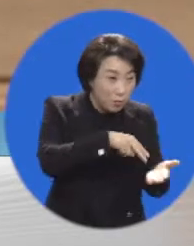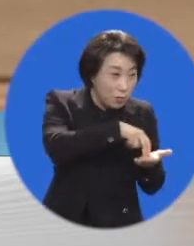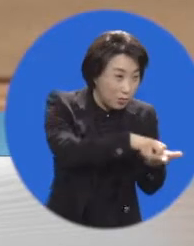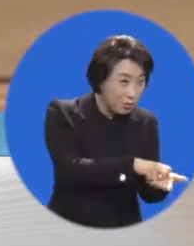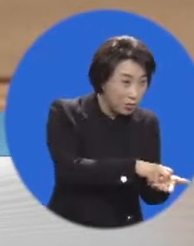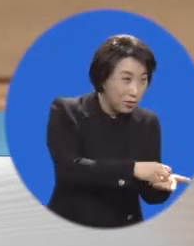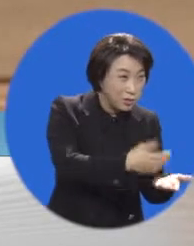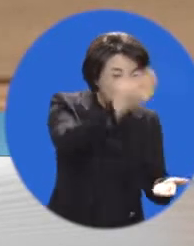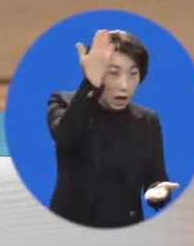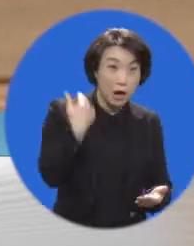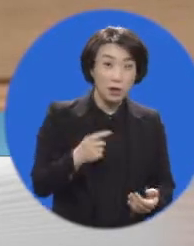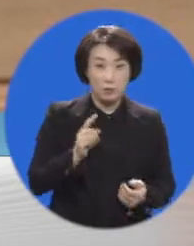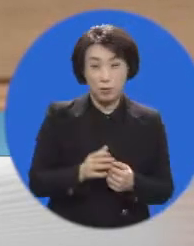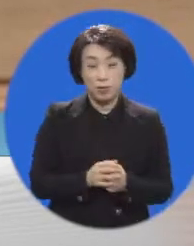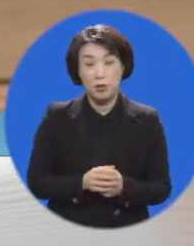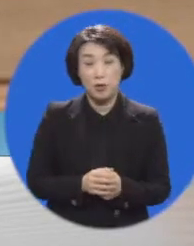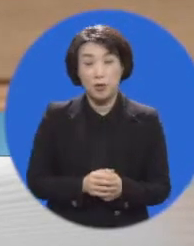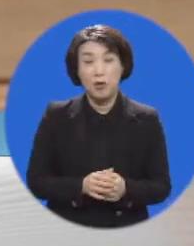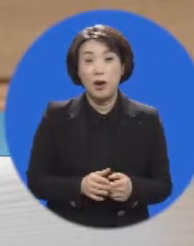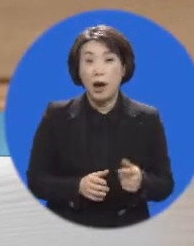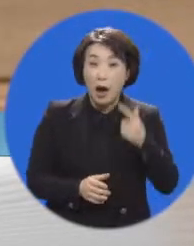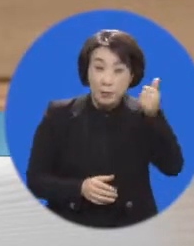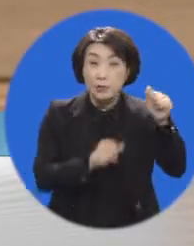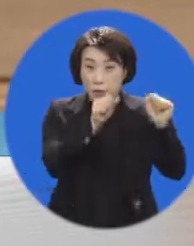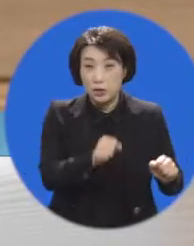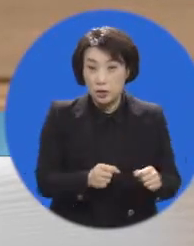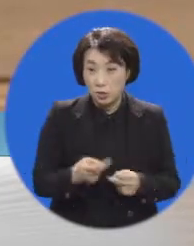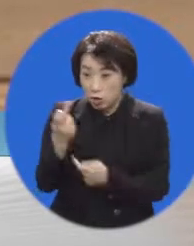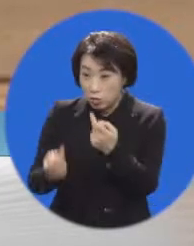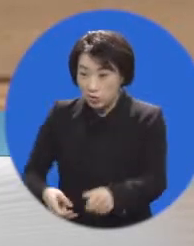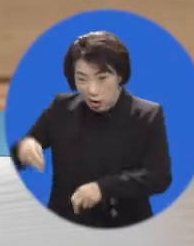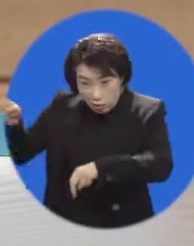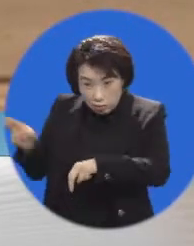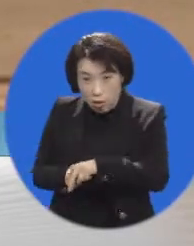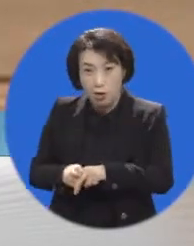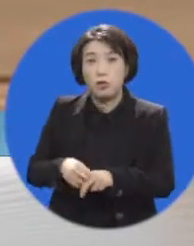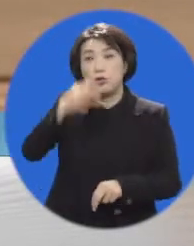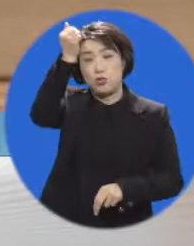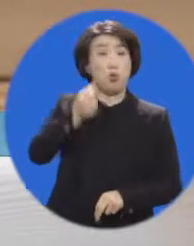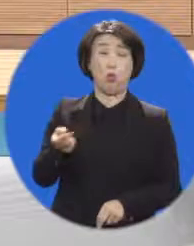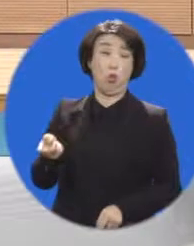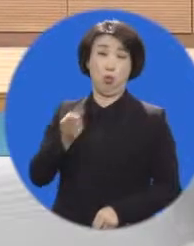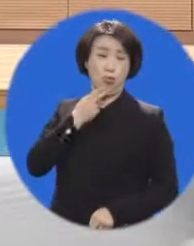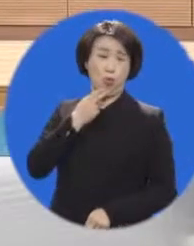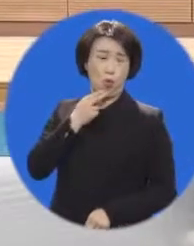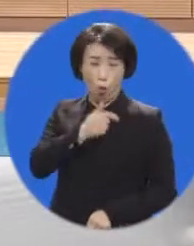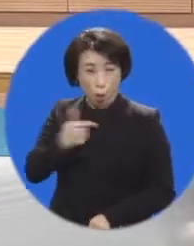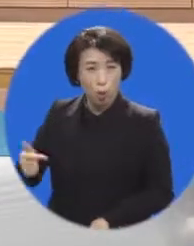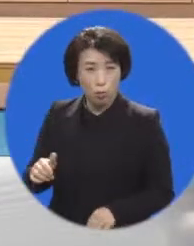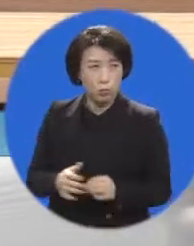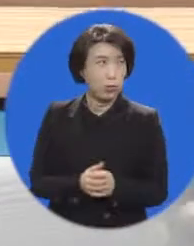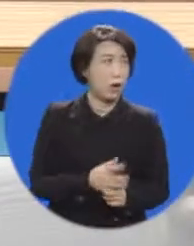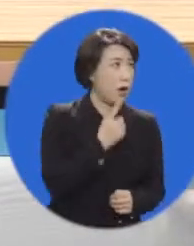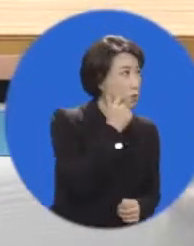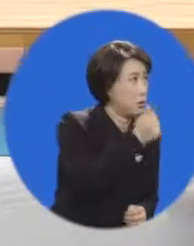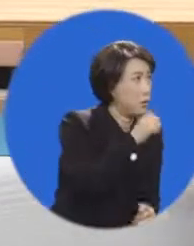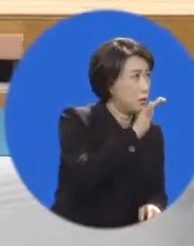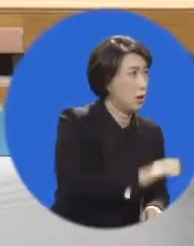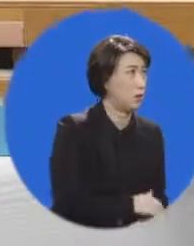보는 앞에서 형제를 때리는 것은 큰 불효입니다. 그때는 아버지 잘못했습니다.